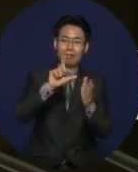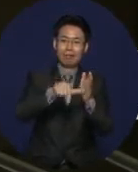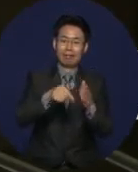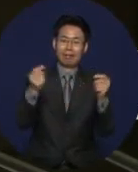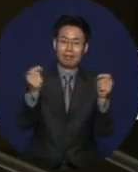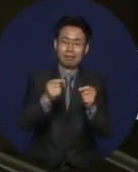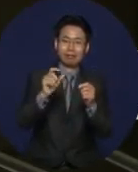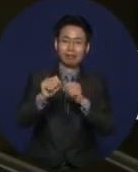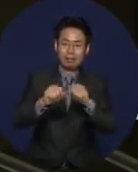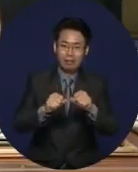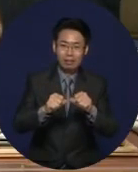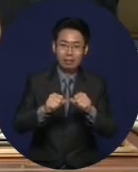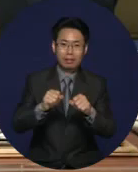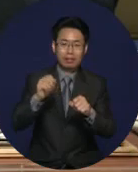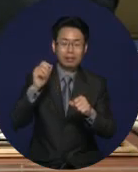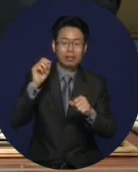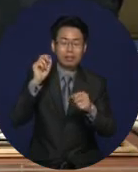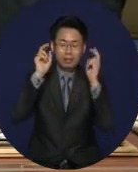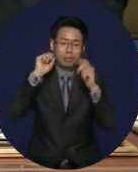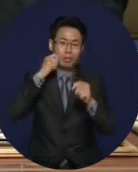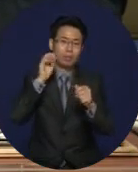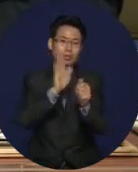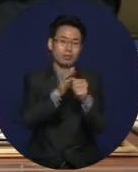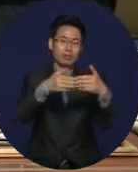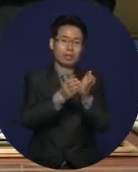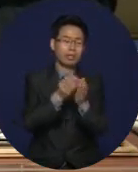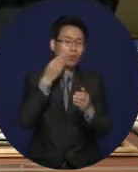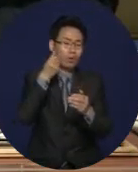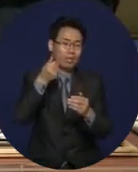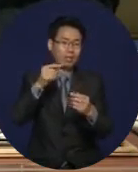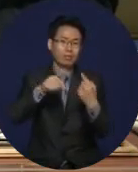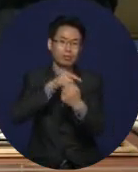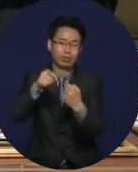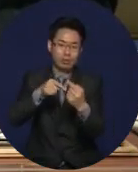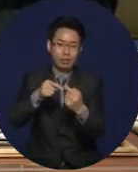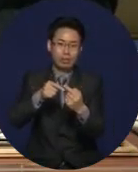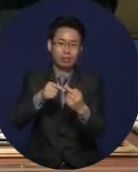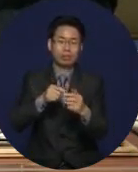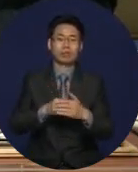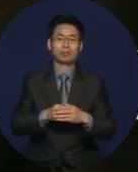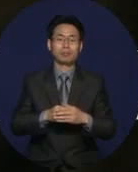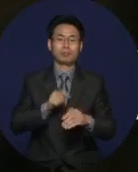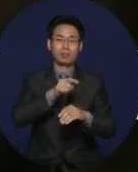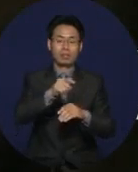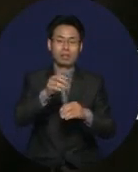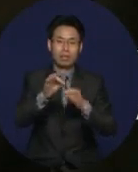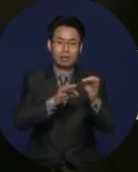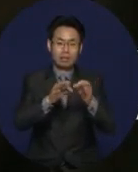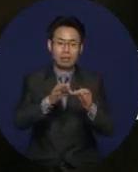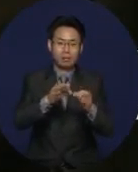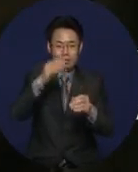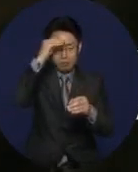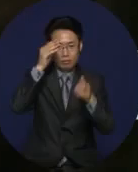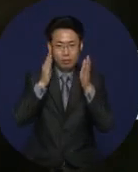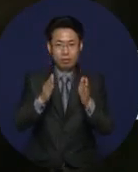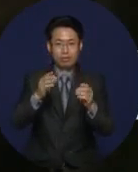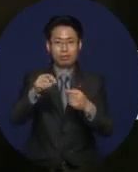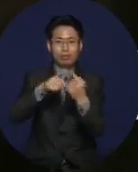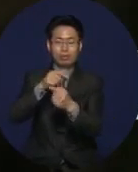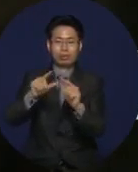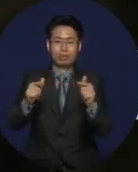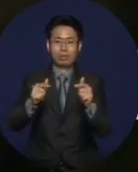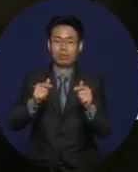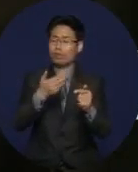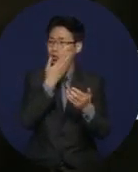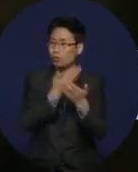단축 시행, 기업 애로 지원단의 내실 있는 운영, 소상공인 애로사항 수렴 및 지원 강화, 테라스 영업 시범 구간